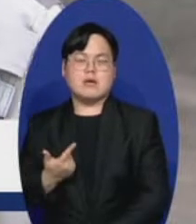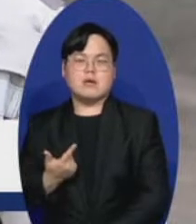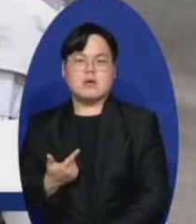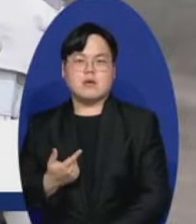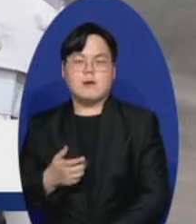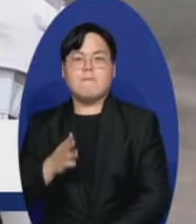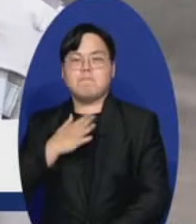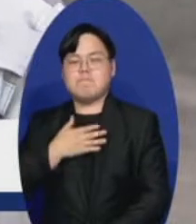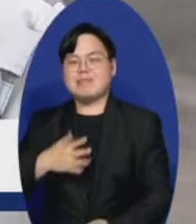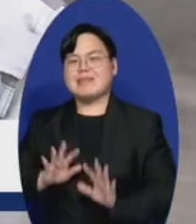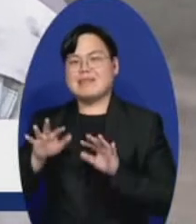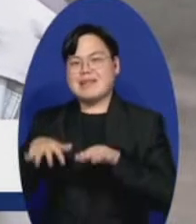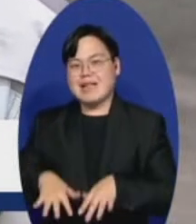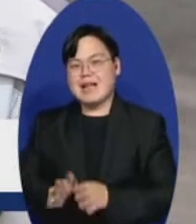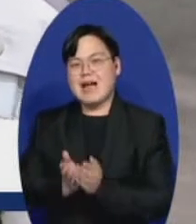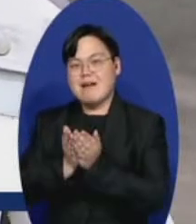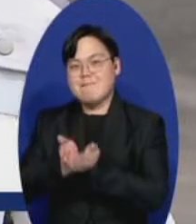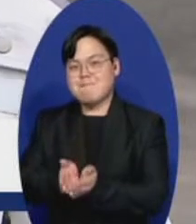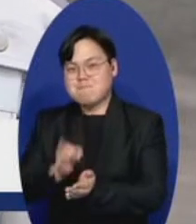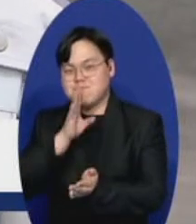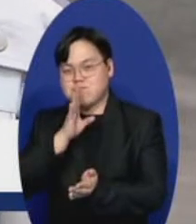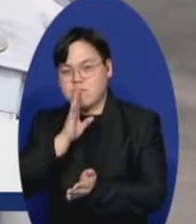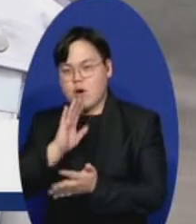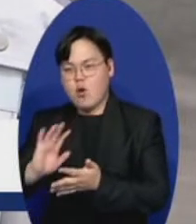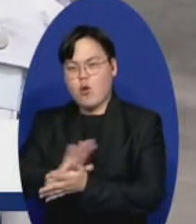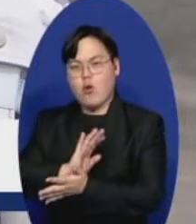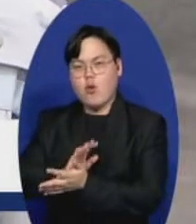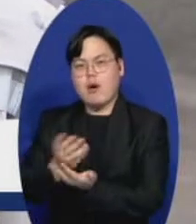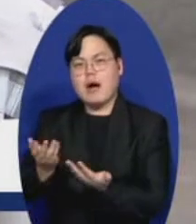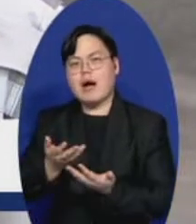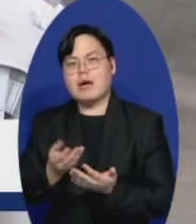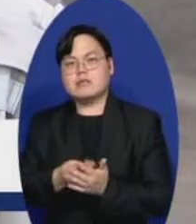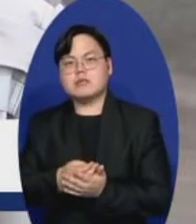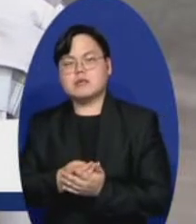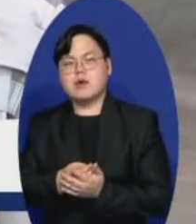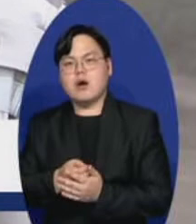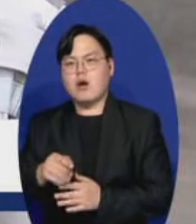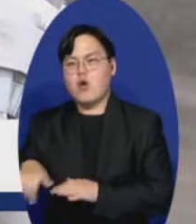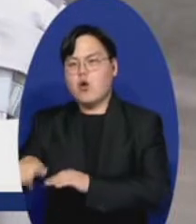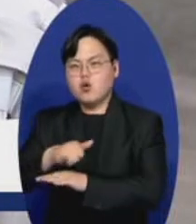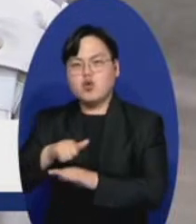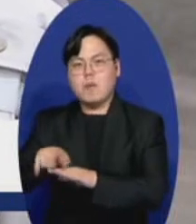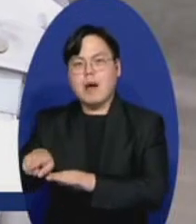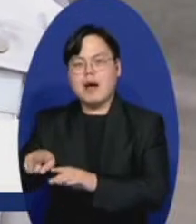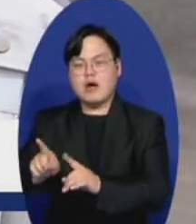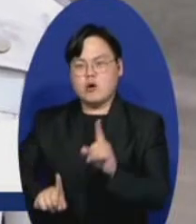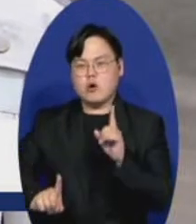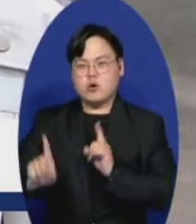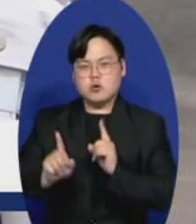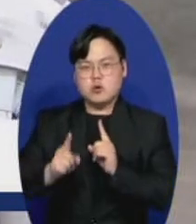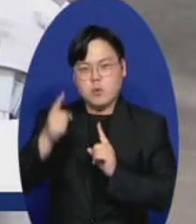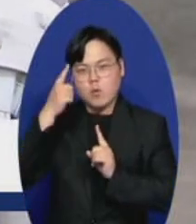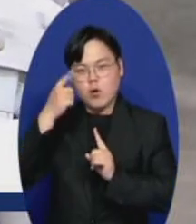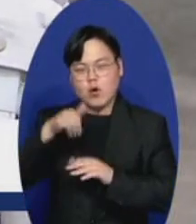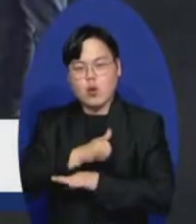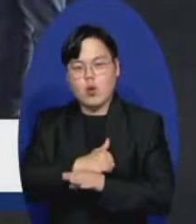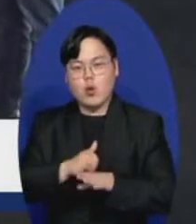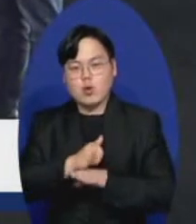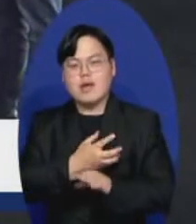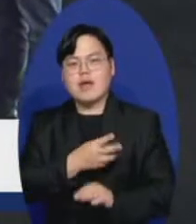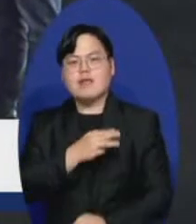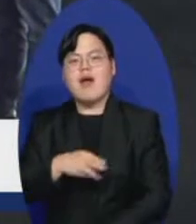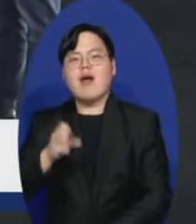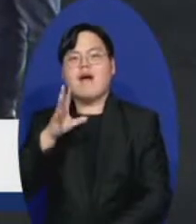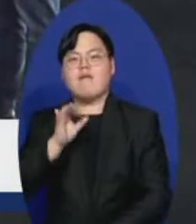тэр далайгаар тээвэрлж байгаа а тэр тээвэр нь шууд хурдан явж байгаа тийм ээ энэ улс орнтой өрсөлдөхөд энэ тээврийн тал дээр бид нарт хүндрэлтэй